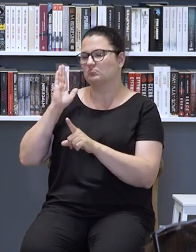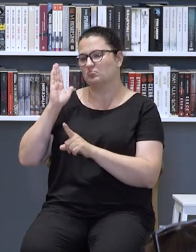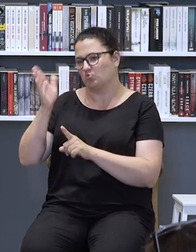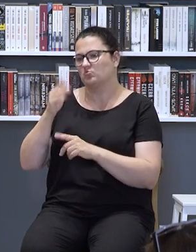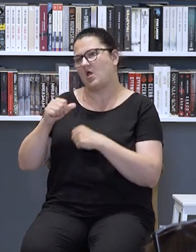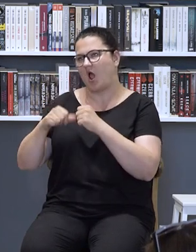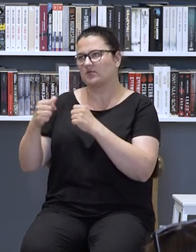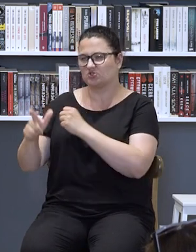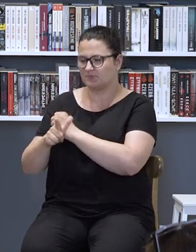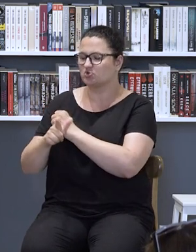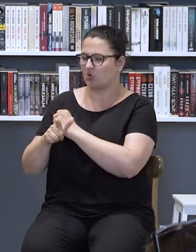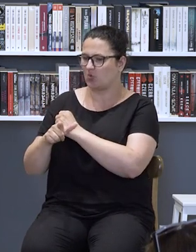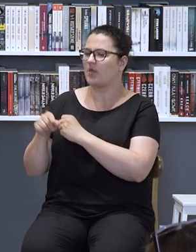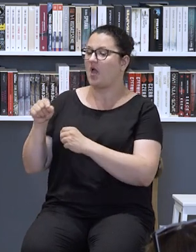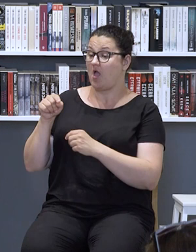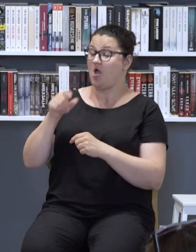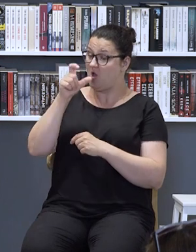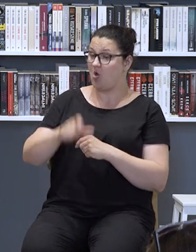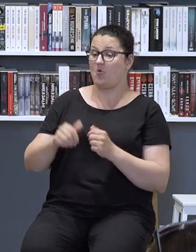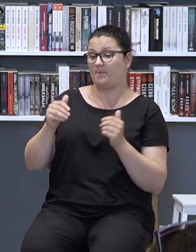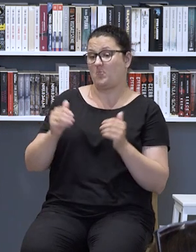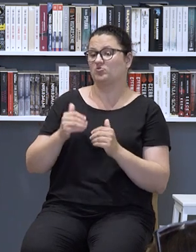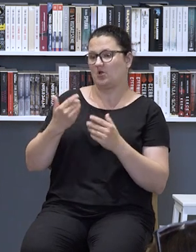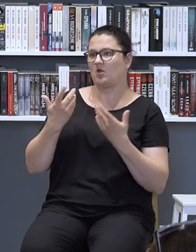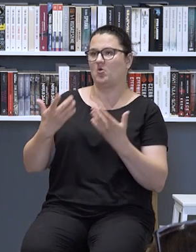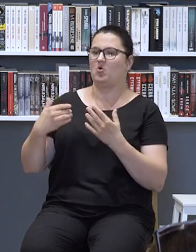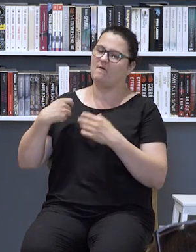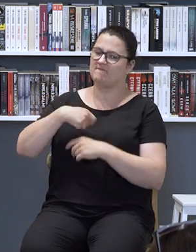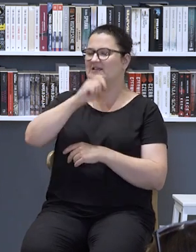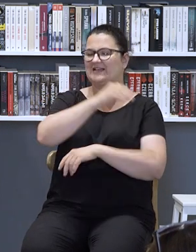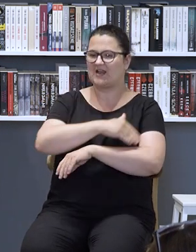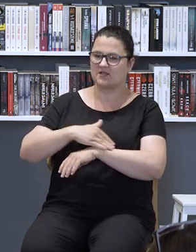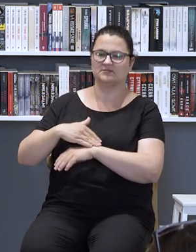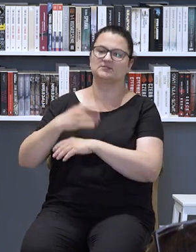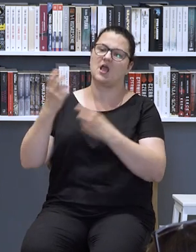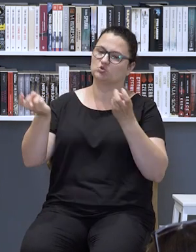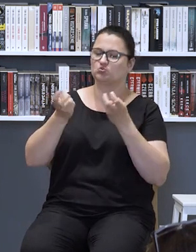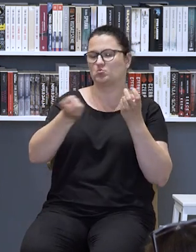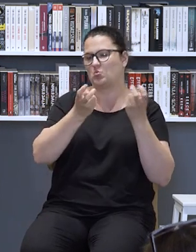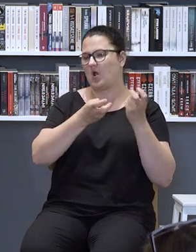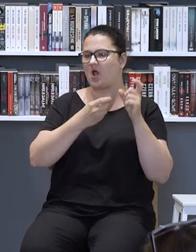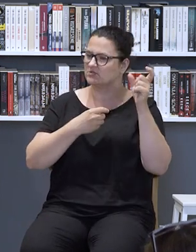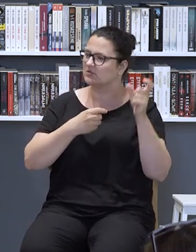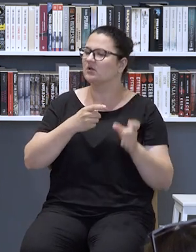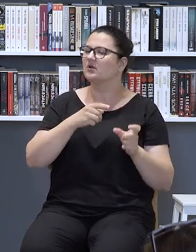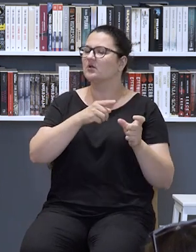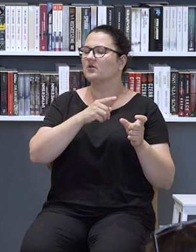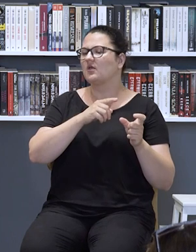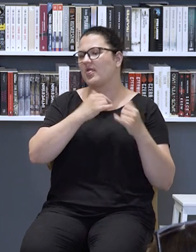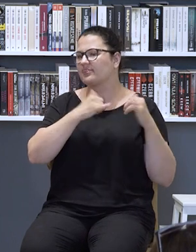do lat 70., kiedy on może wreszcie wyjechać za granicę i poszukiwać tego człowieka, który